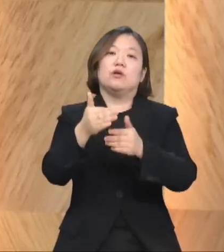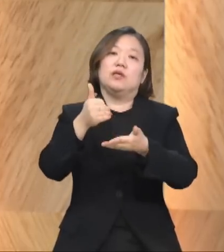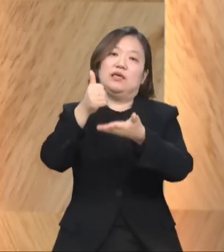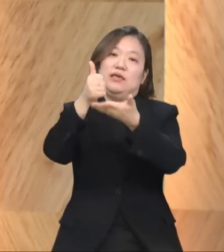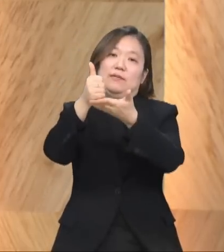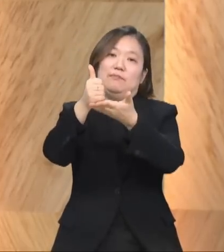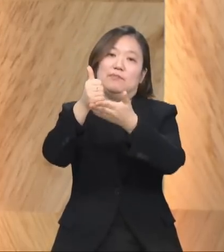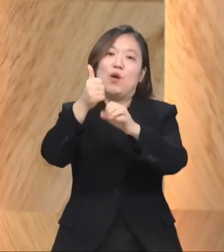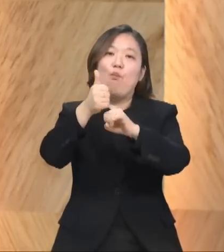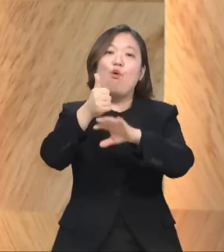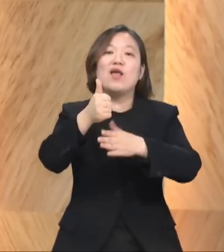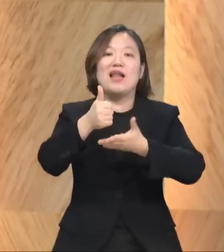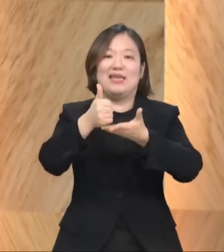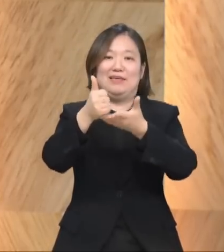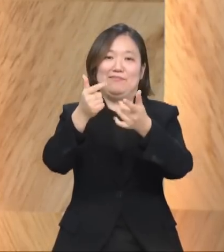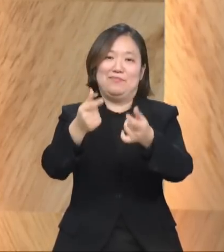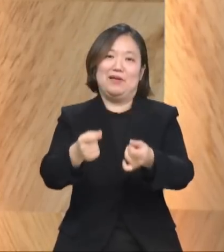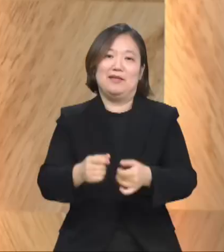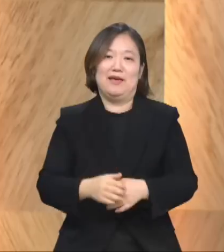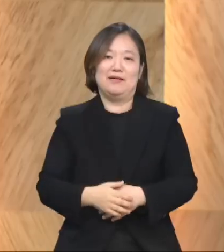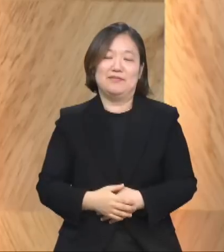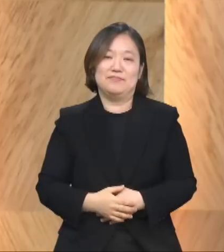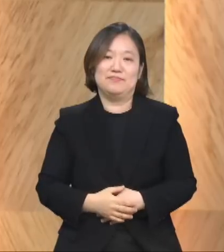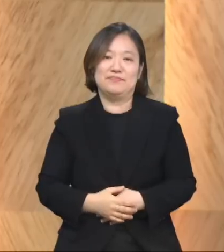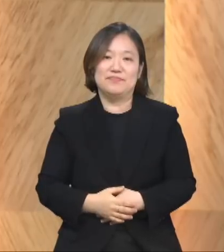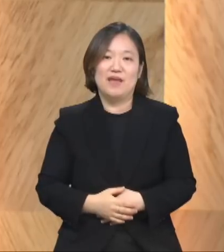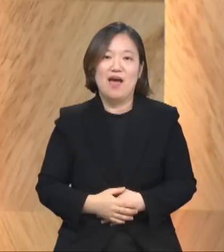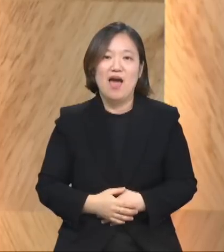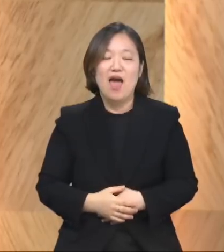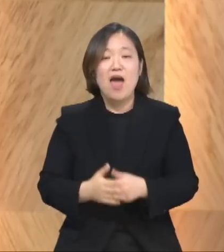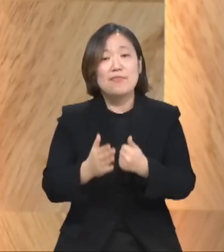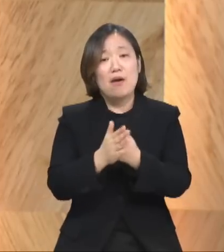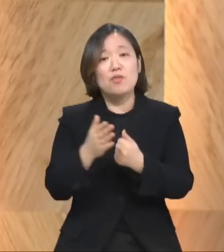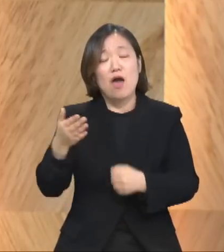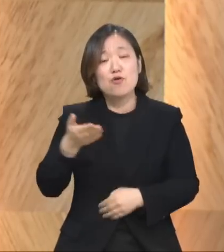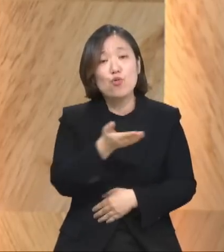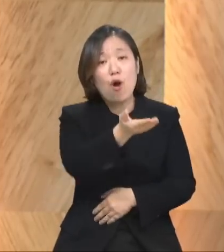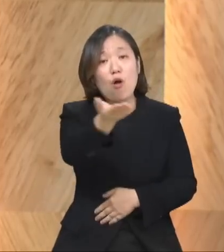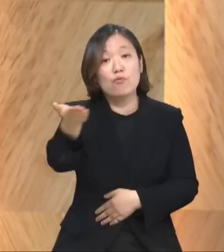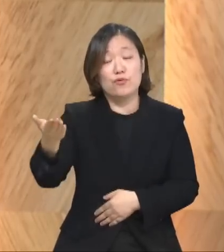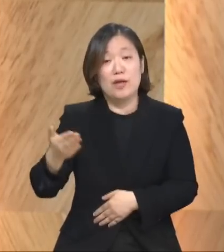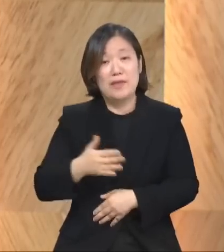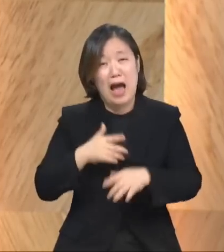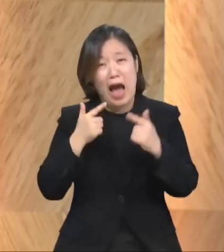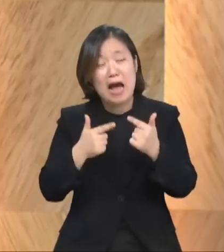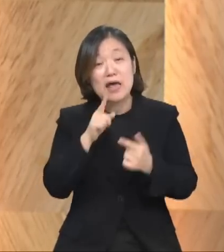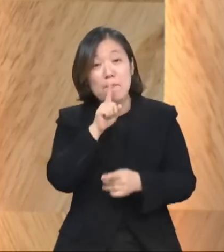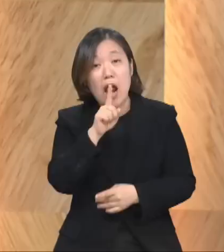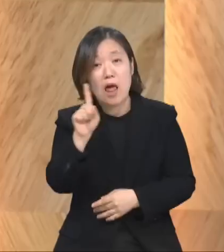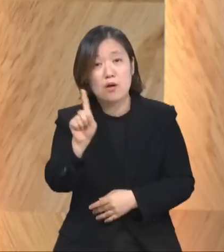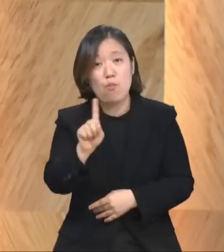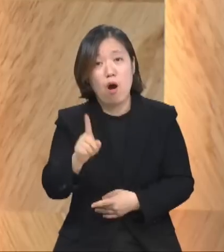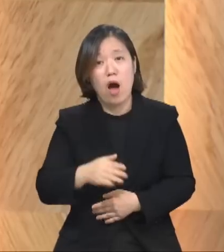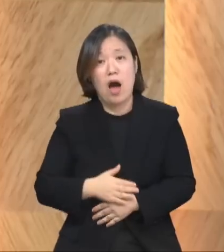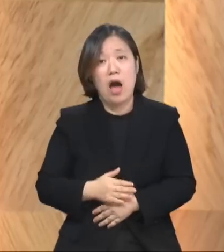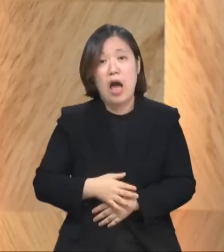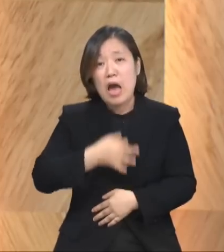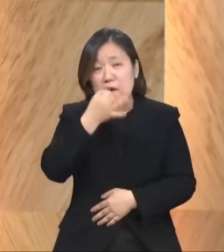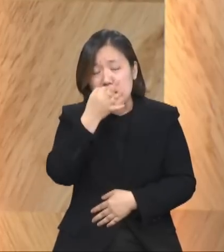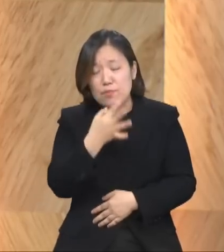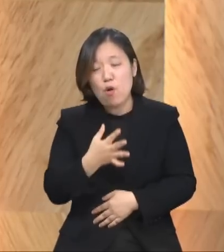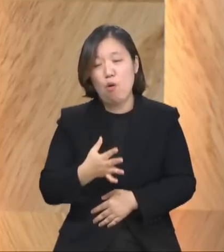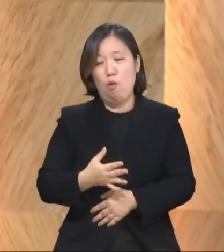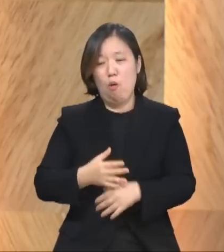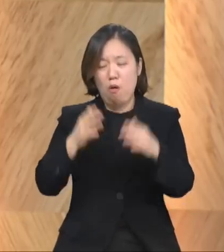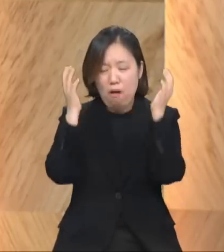부처님 보살님이 되겠죠 그래서 저도 여러분들에게 평소에 항상 힘들고 괴로울수록